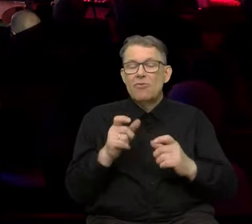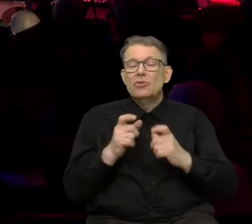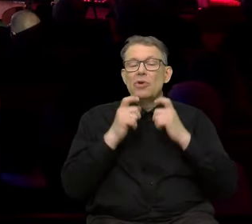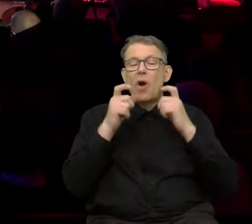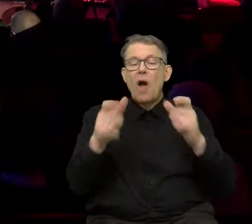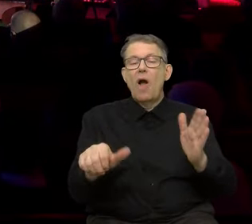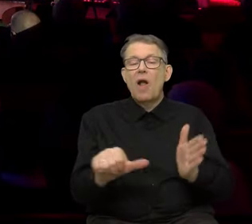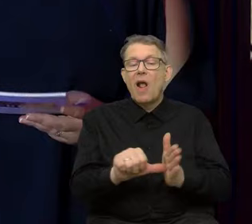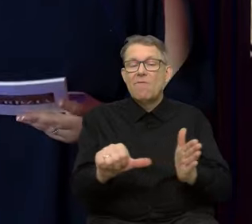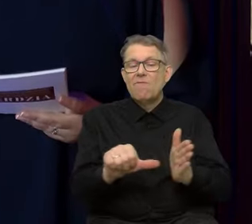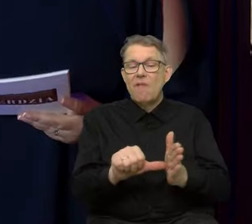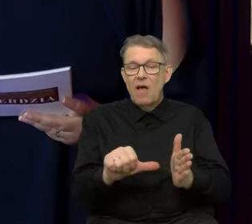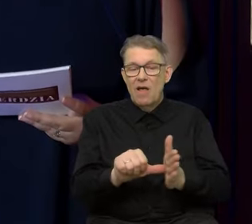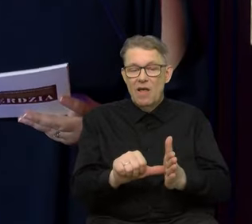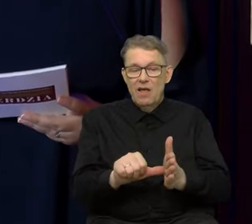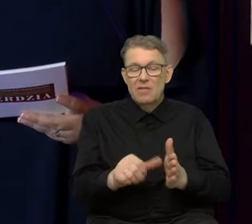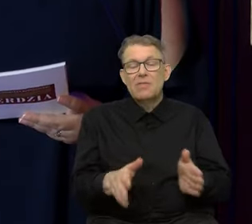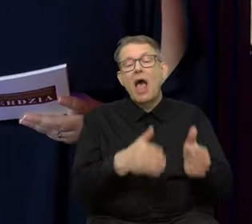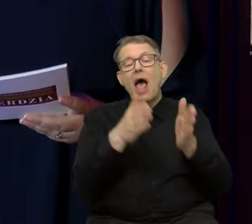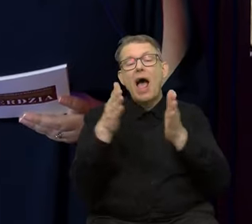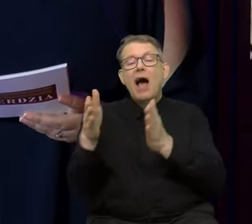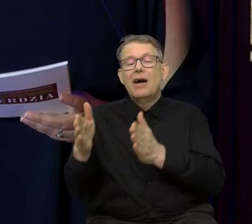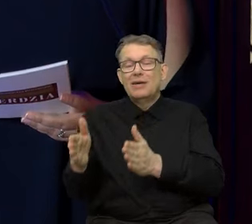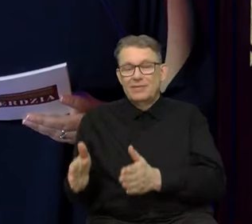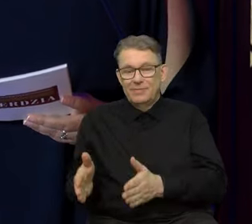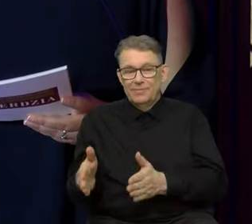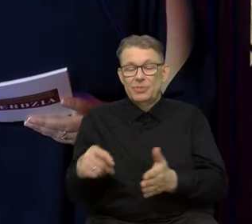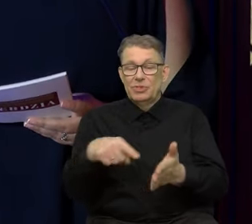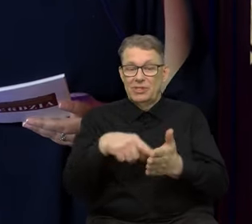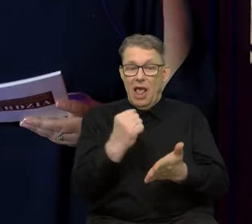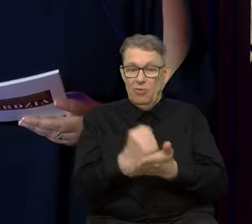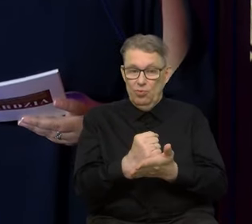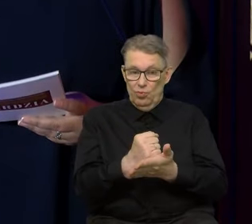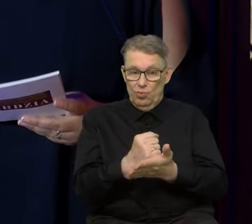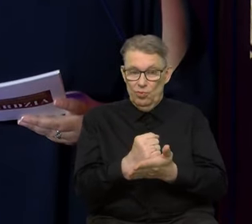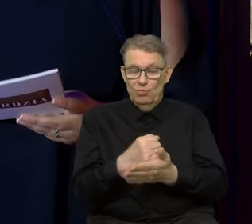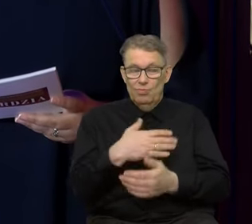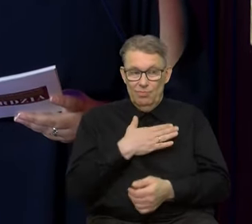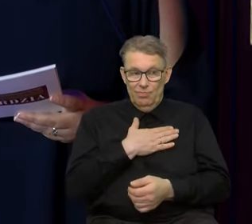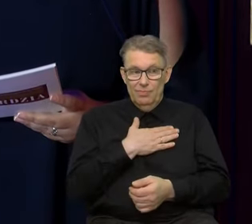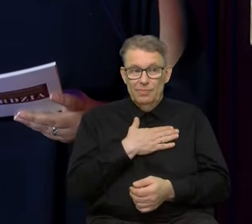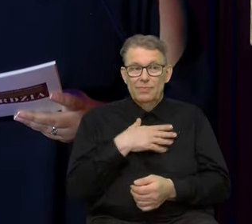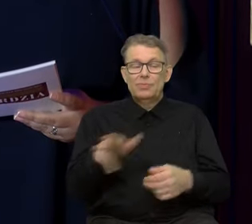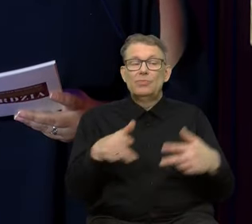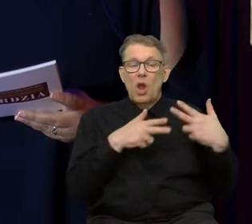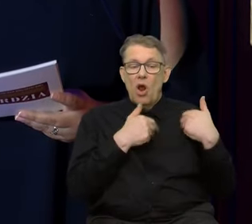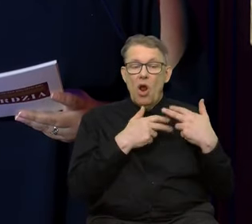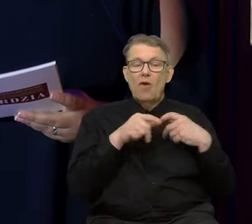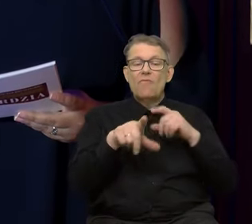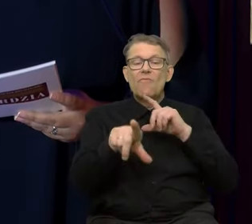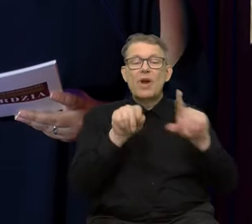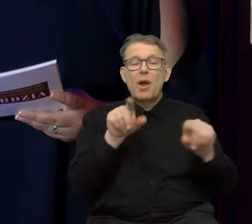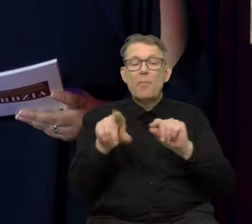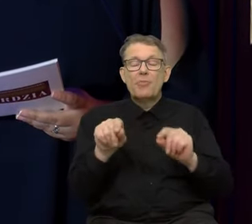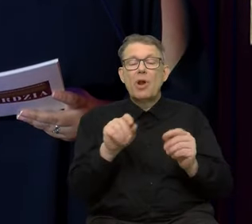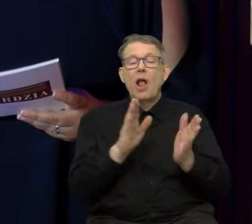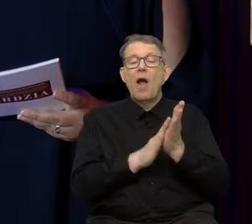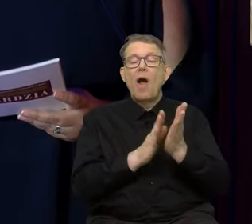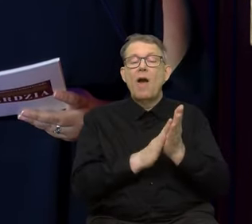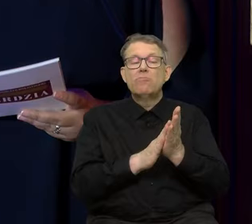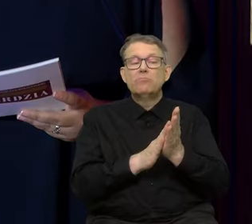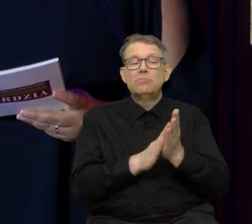zgłoszenia kandydatów. Następnie zgodnie ze statutem nagrody kapituła wybiera